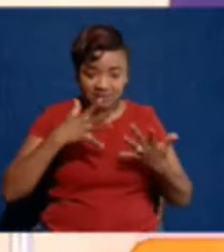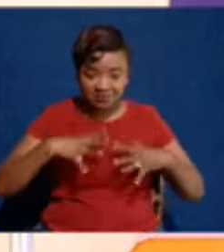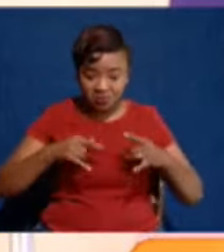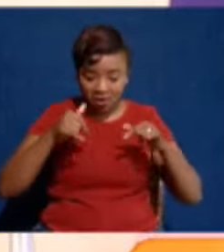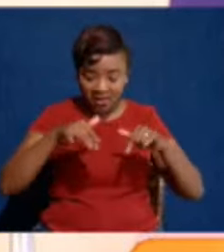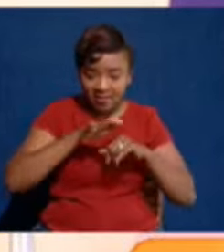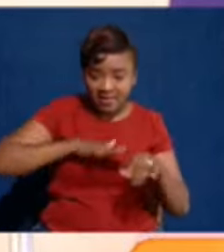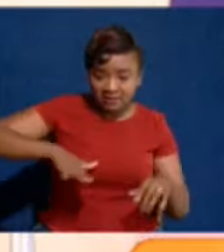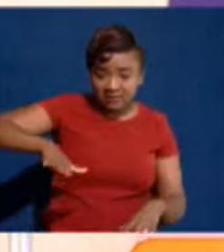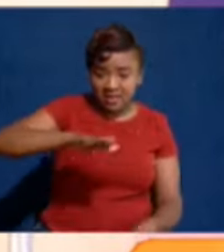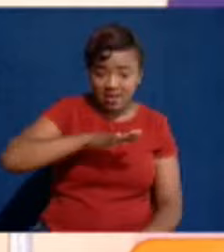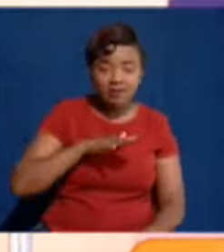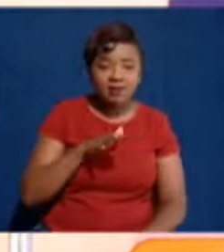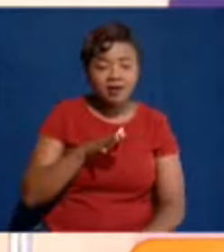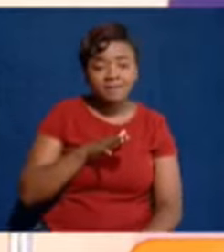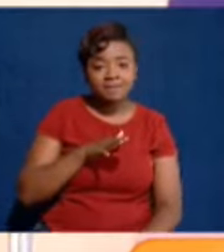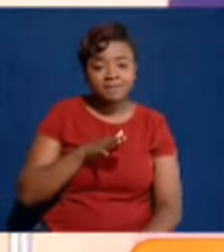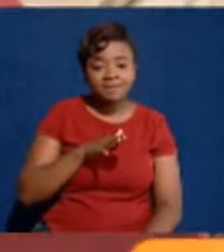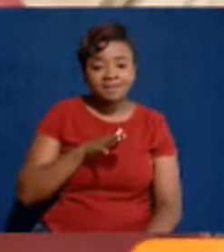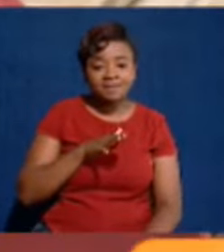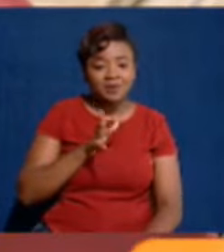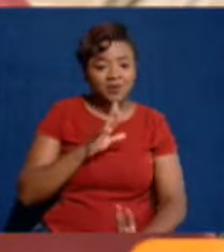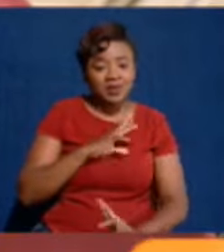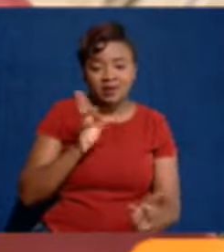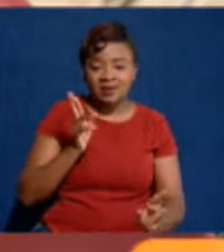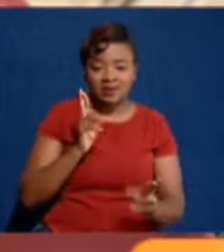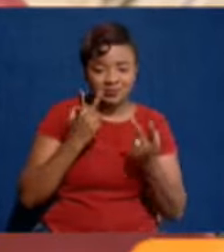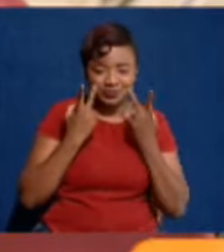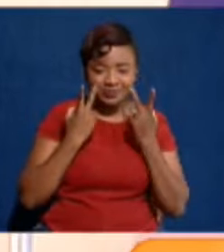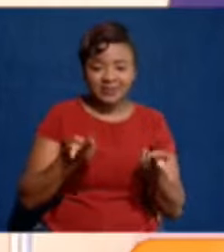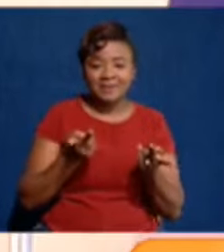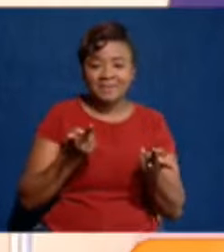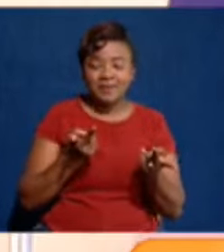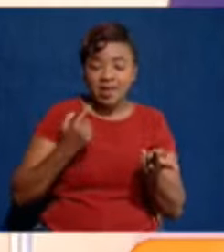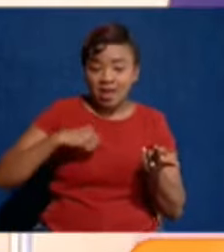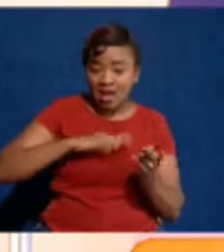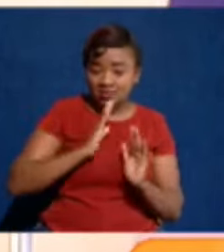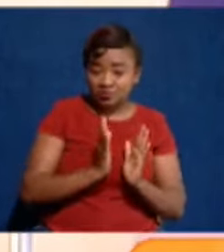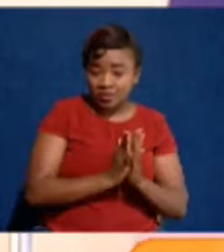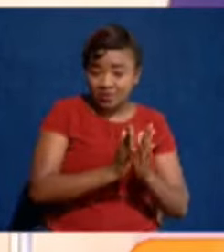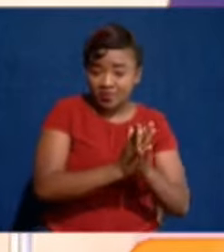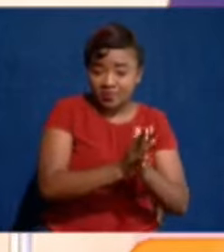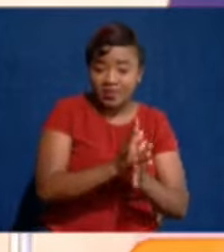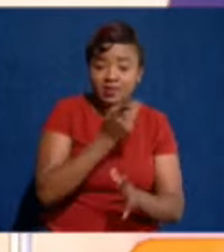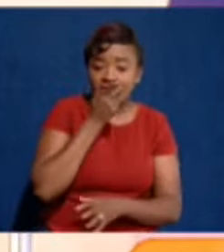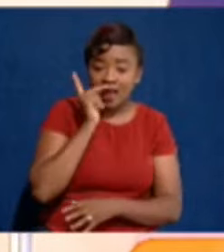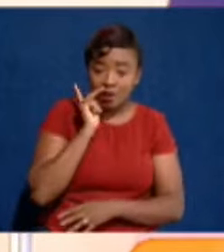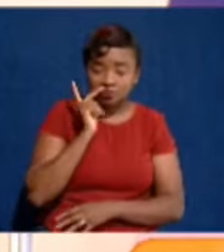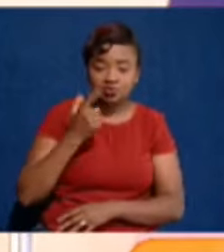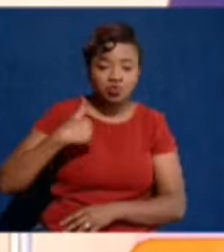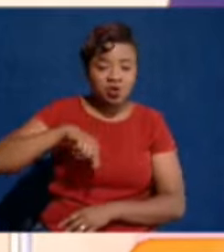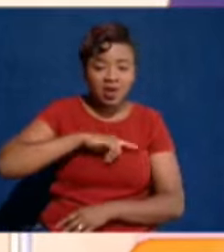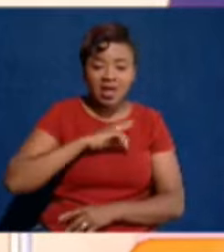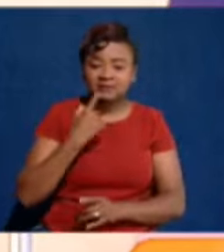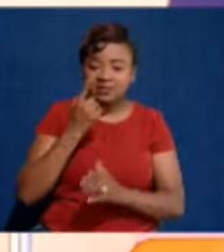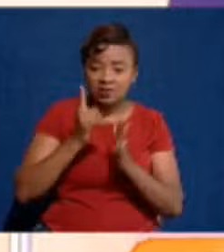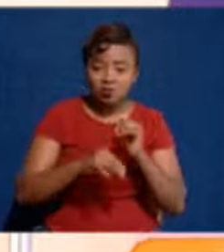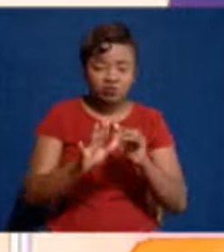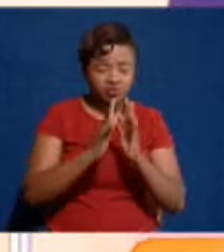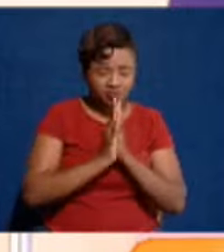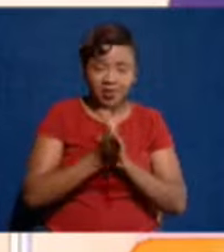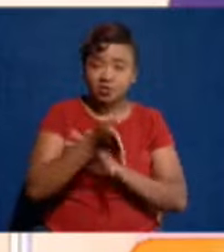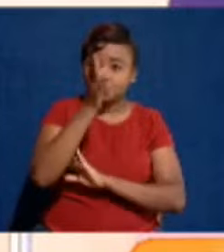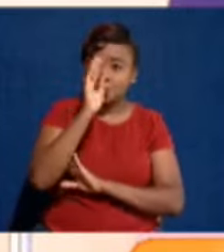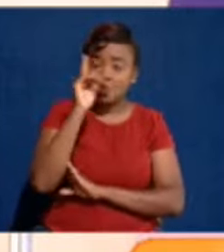hili tufungue macho yetu. Sisi tukitembea na Kalonzo tunasema omba Mwenyezi Mungu mapenzi